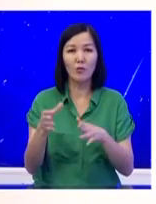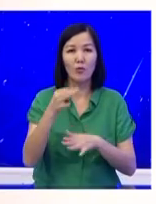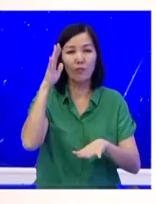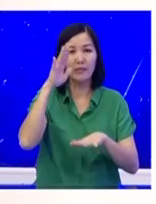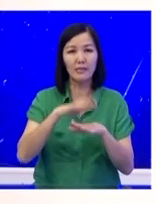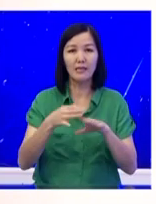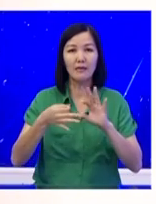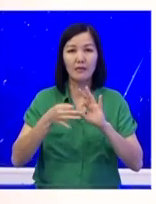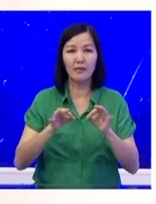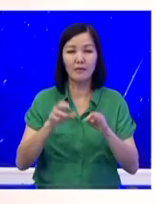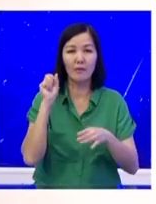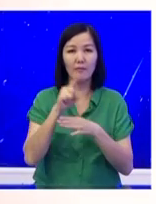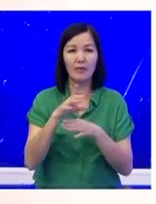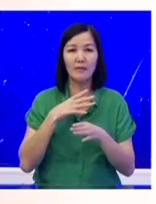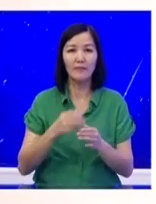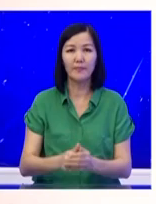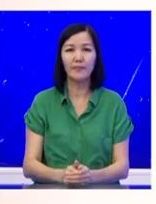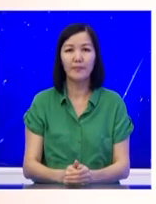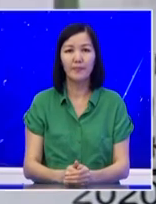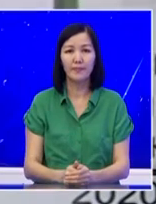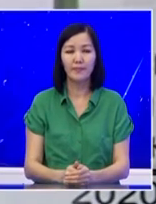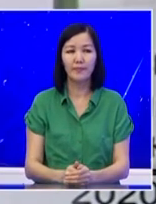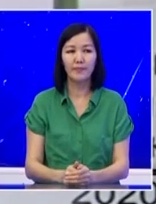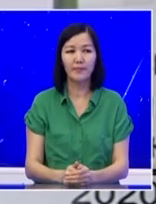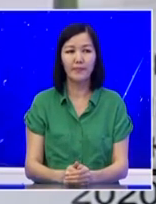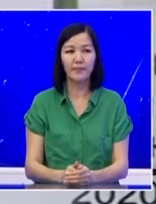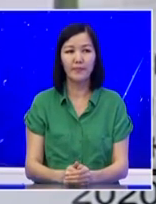әкімді нақты тапсырма берді.